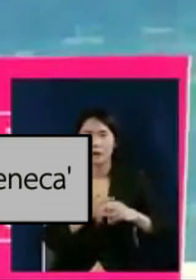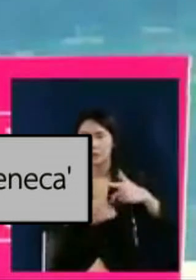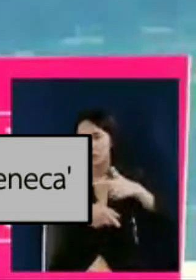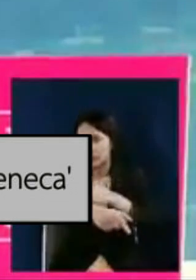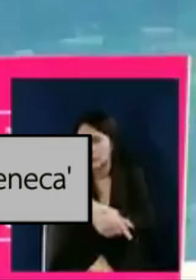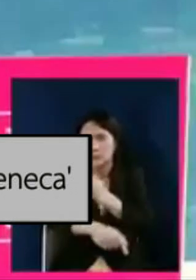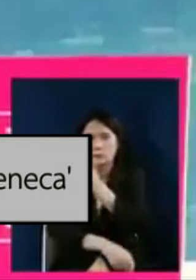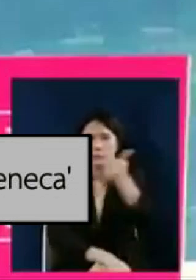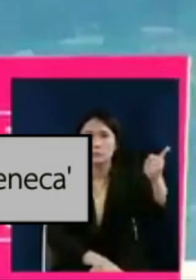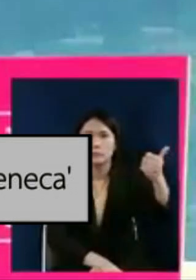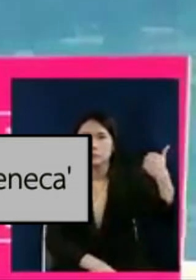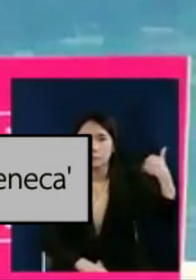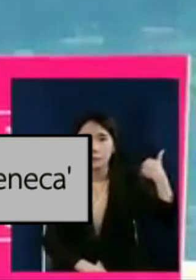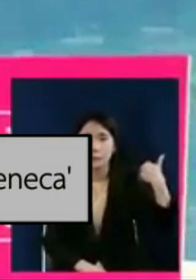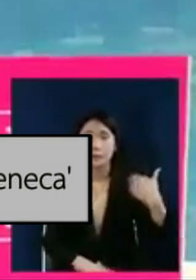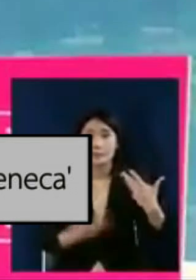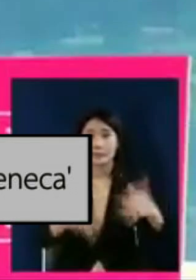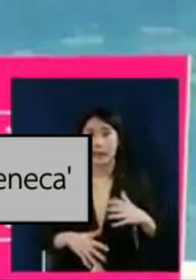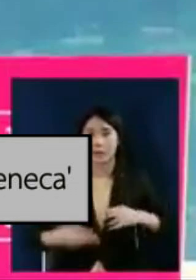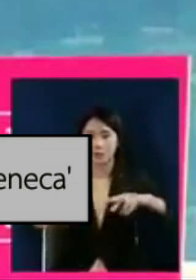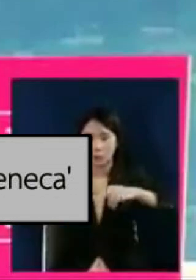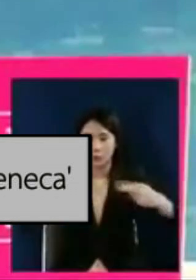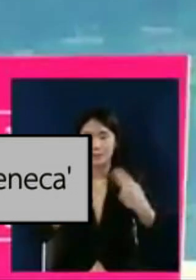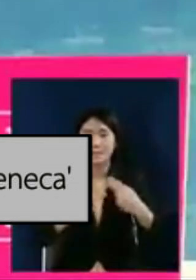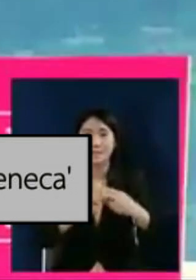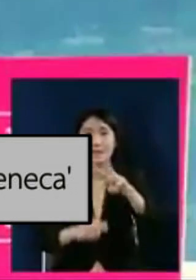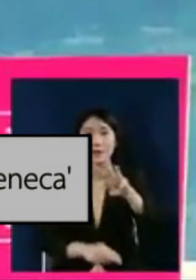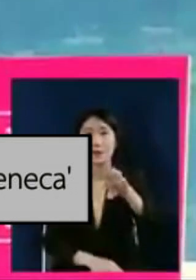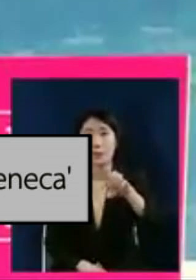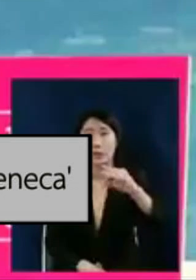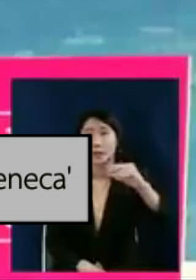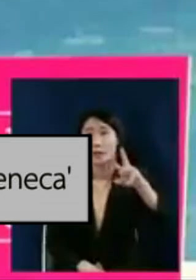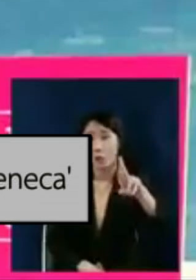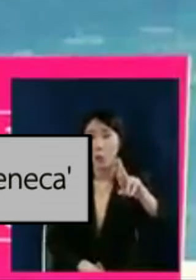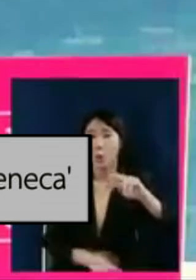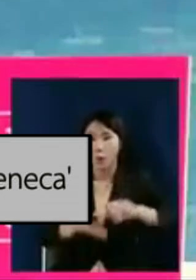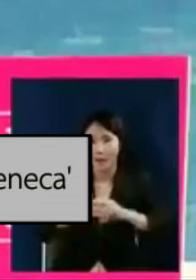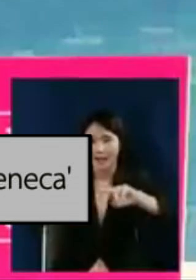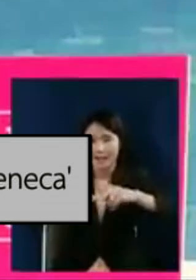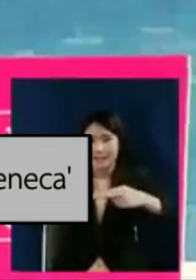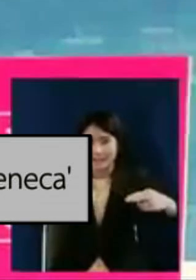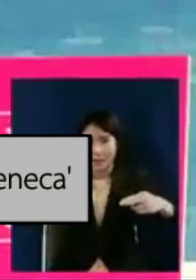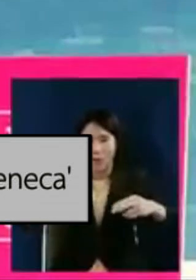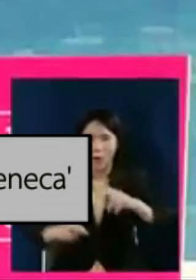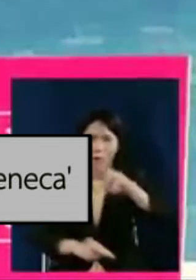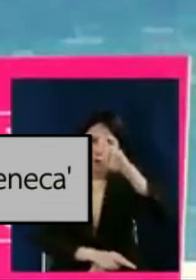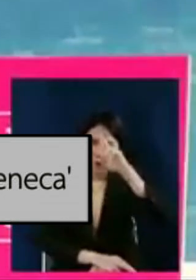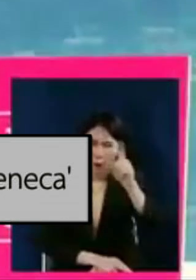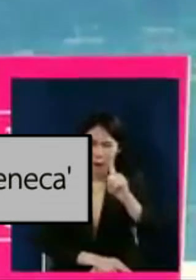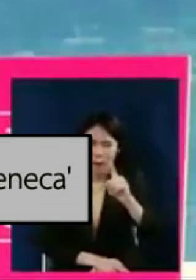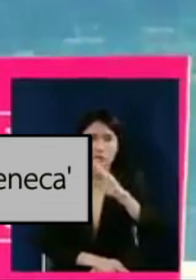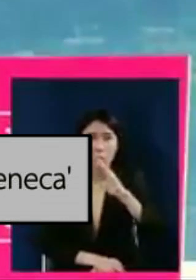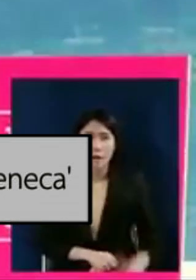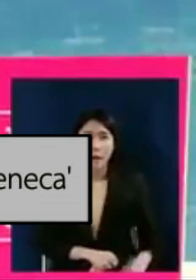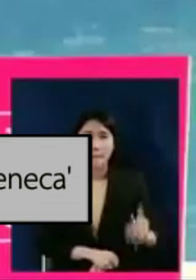นะฮะแล้วเซลล์ที่เพาะเลี้ยงก็คือวิโรจน์เซลล์วีโว่เซลล์ก็คือเซลล์เพาะเลี้ยงโรคไอ้เอาไวรัสพิษ